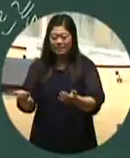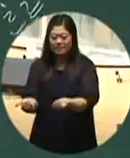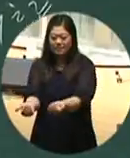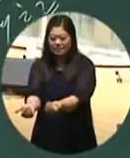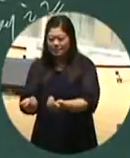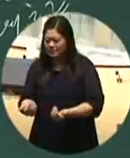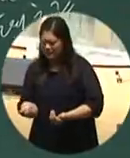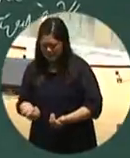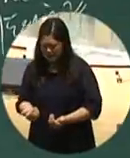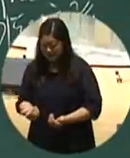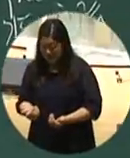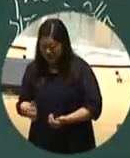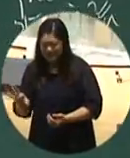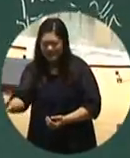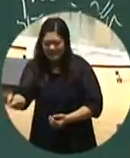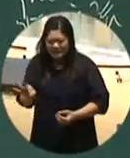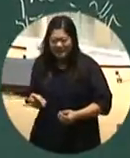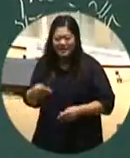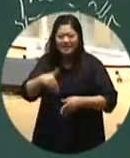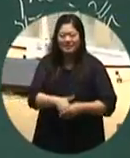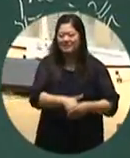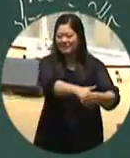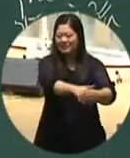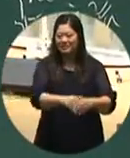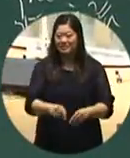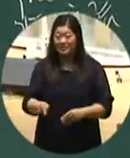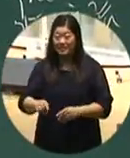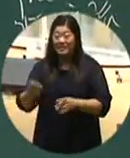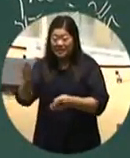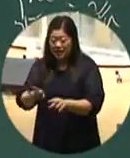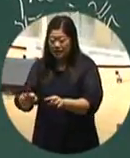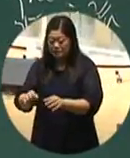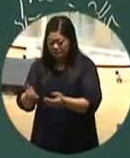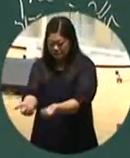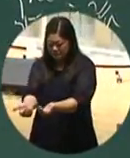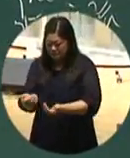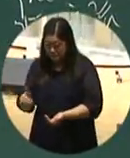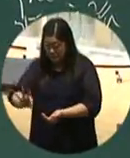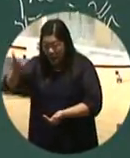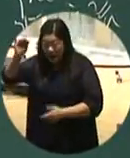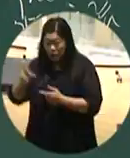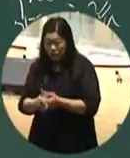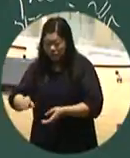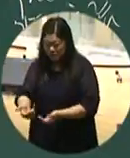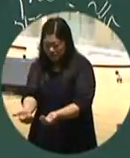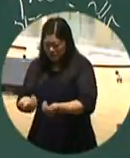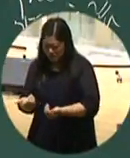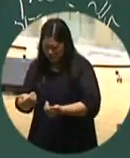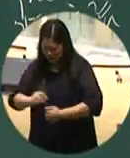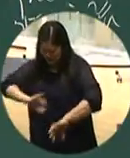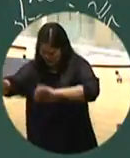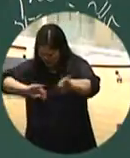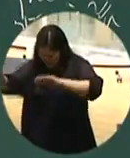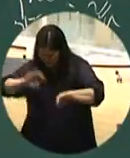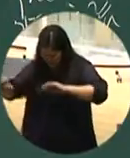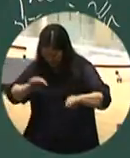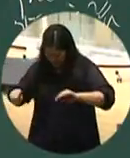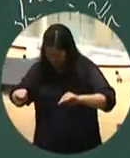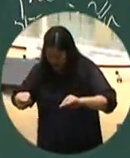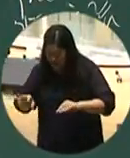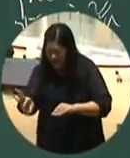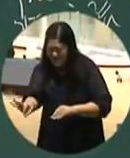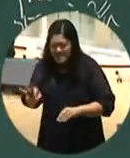the office so that I can get one. 그것도 헌봉투 겨우 찾아가지고 그저 내가 헌금했다. Able to find just a blank envelope.